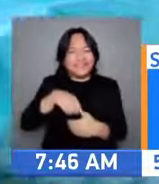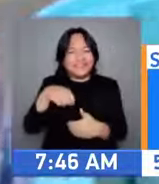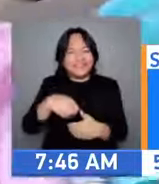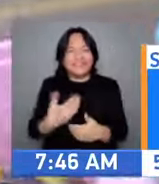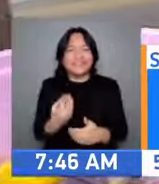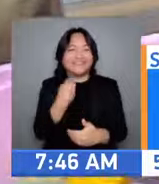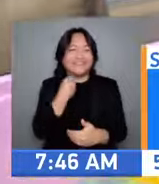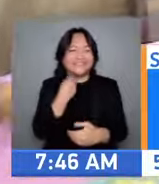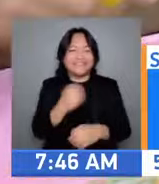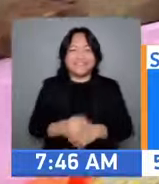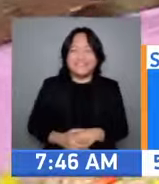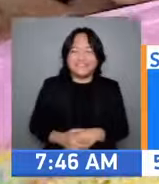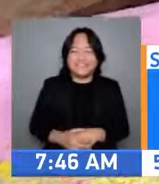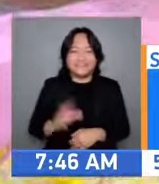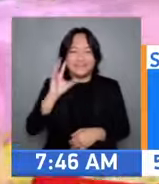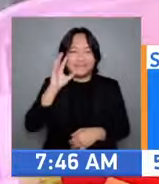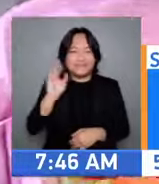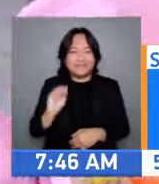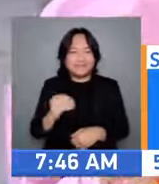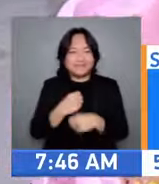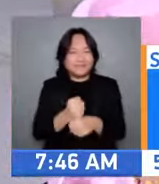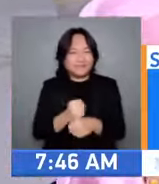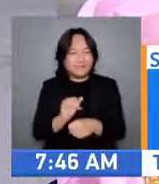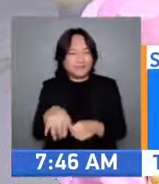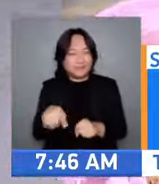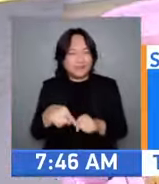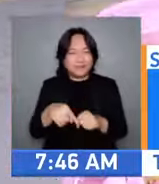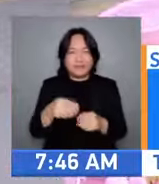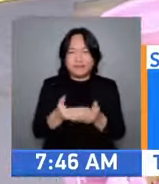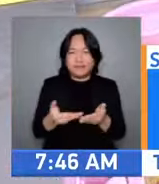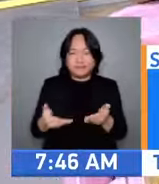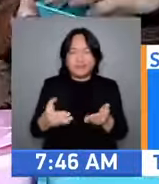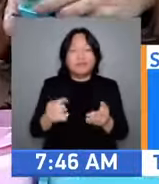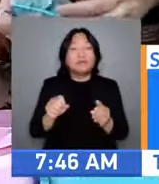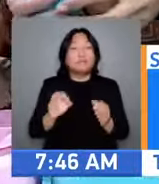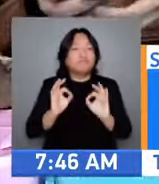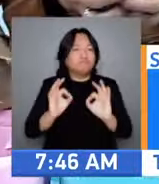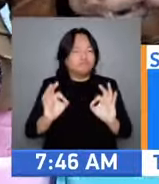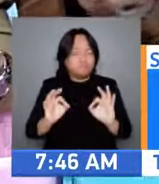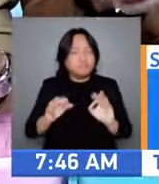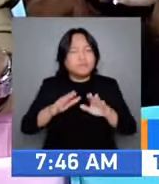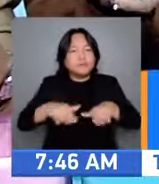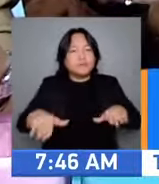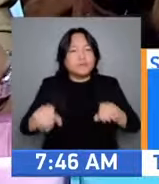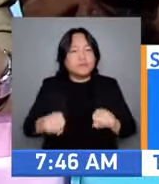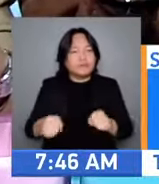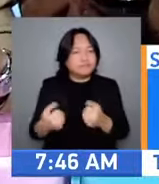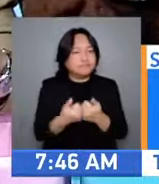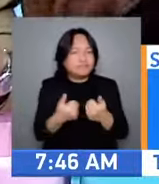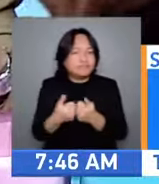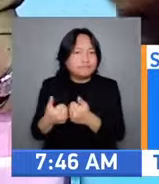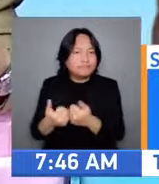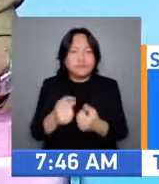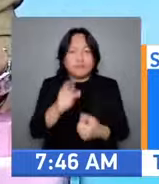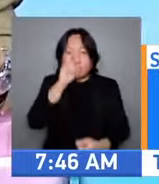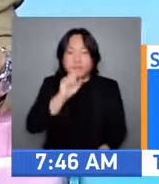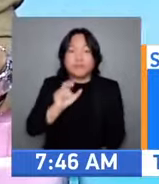Mag-magnetic. Kakaiba nga yung texture niya. Ayan, perfect for kids 3 years old and above dahil nakakatulong sa pagiging creative ng ating mga